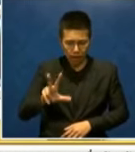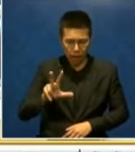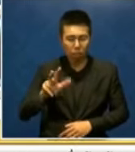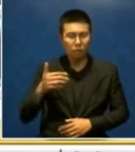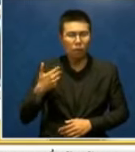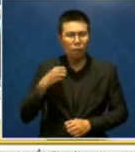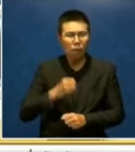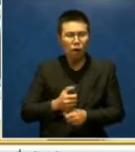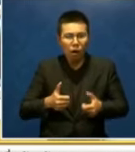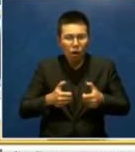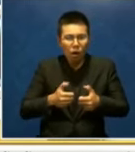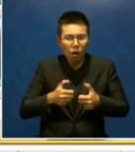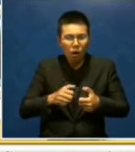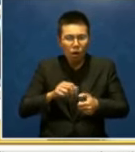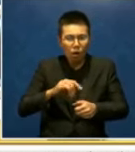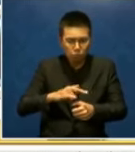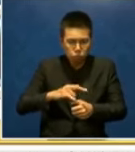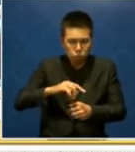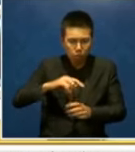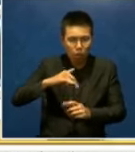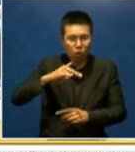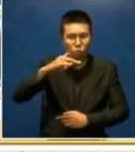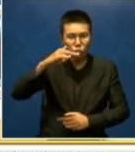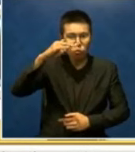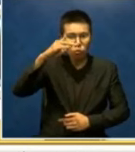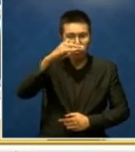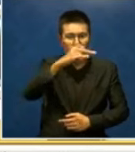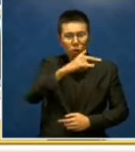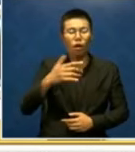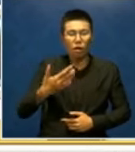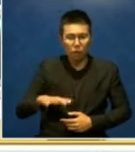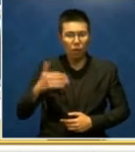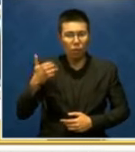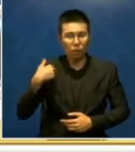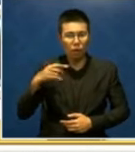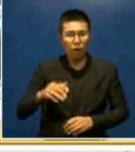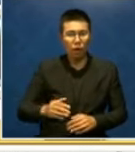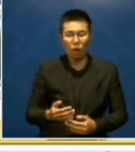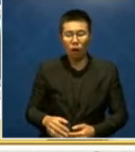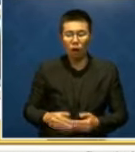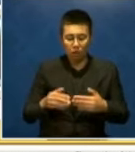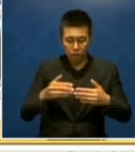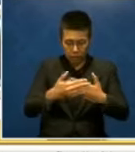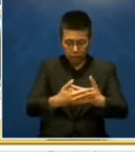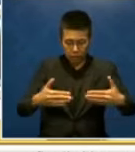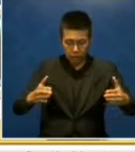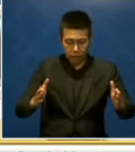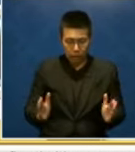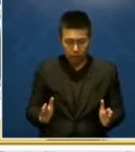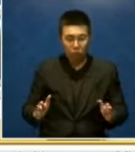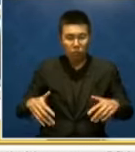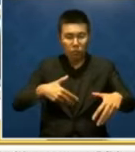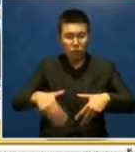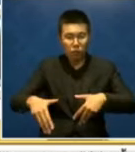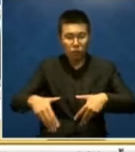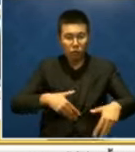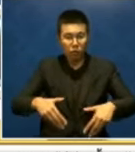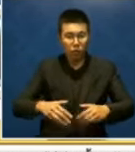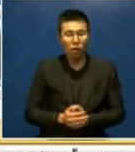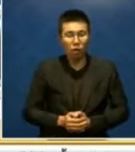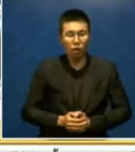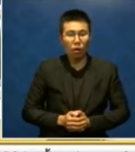พื้นที่ของพี่น้องประชาชนออกไปเยอะมากครับอย่างที่ผมเรียนให้ทราบครับ 15,000กว่า